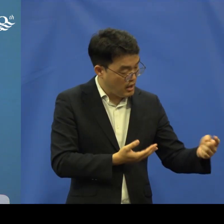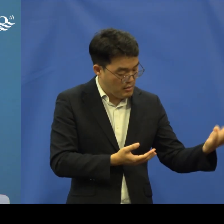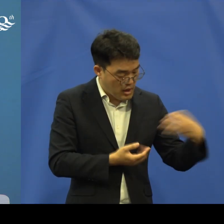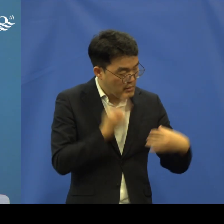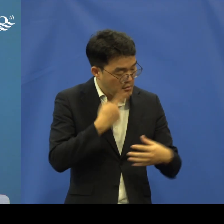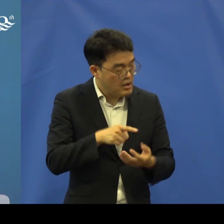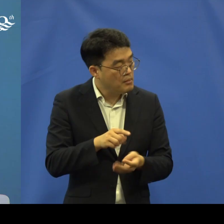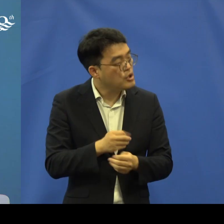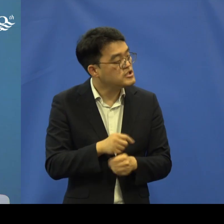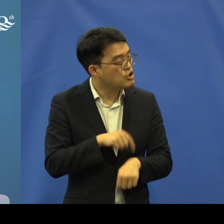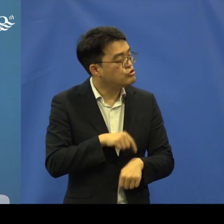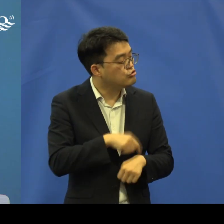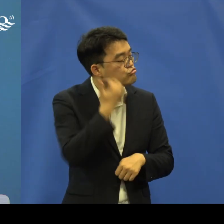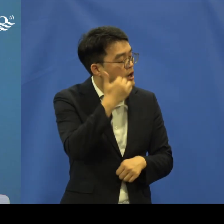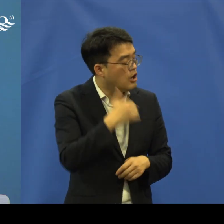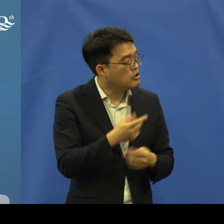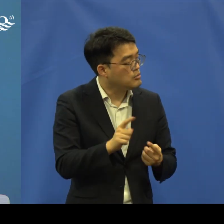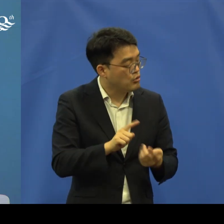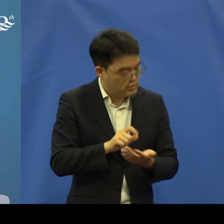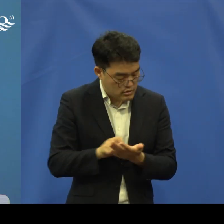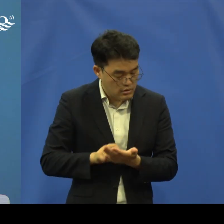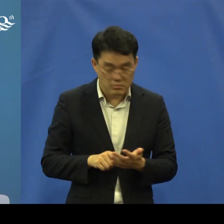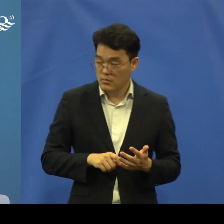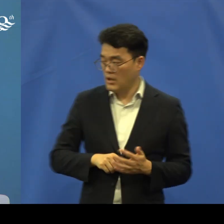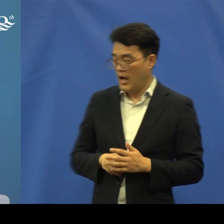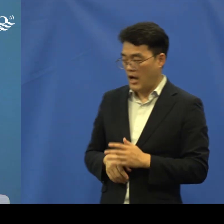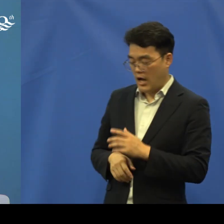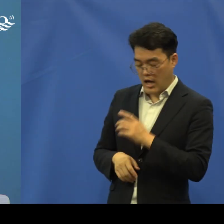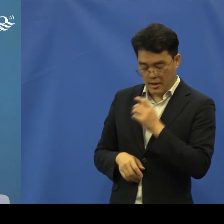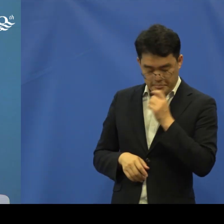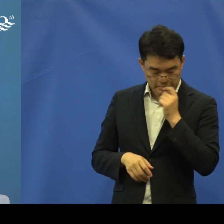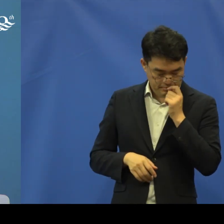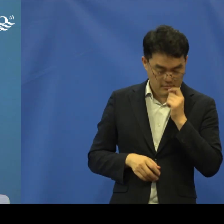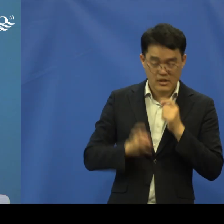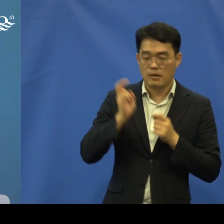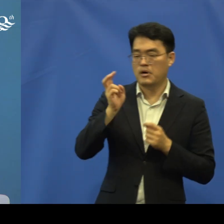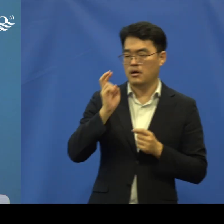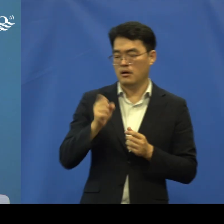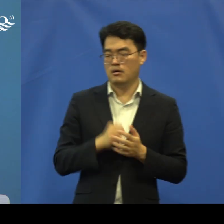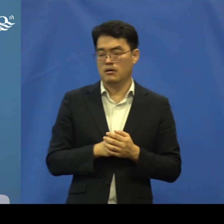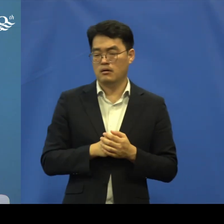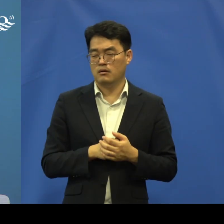않아. 그는 선이 굵어요. 자신이 해야 될 사명이 분명한 사람들.